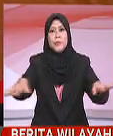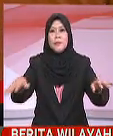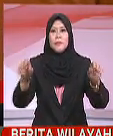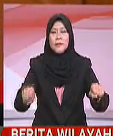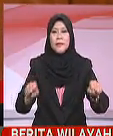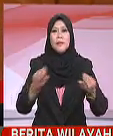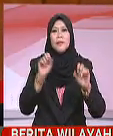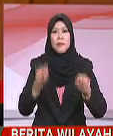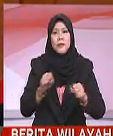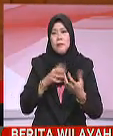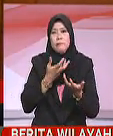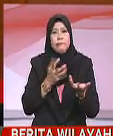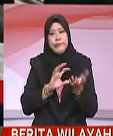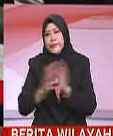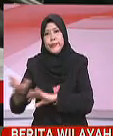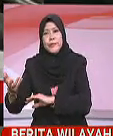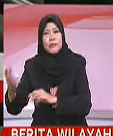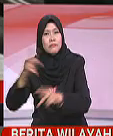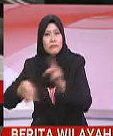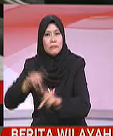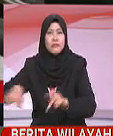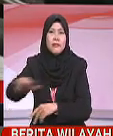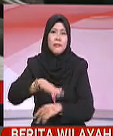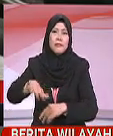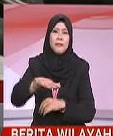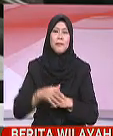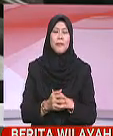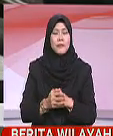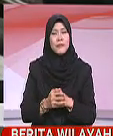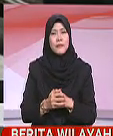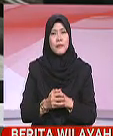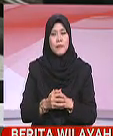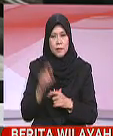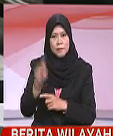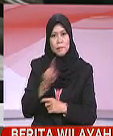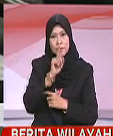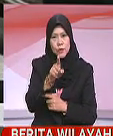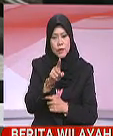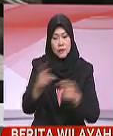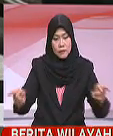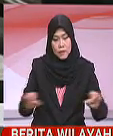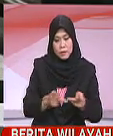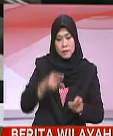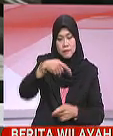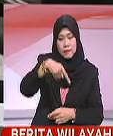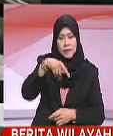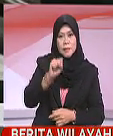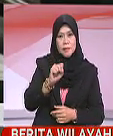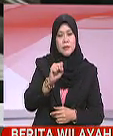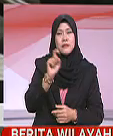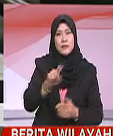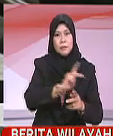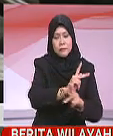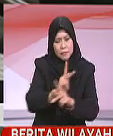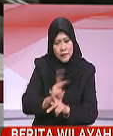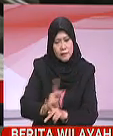boleh menjejaskan kesihatan penduduk. Sebab itu kita memastikan kawasan-kawasan pusat pemindahan sementara dijaga dan